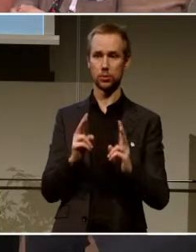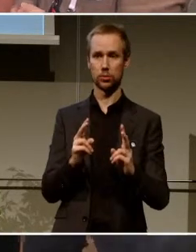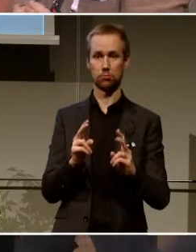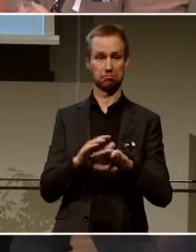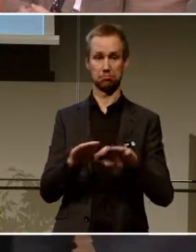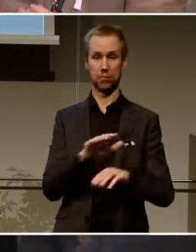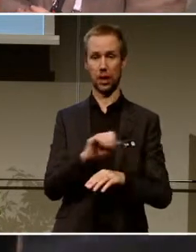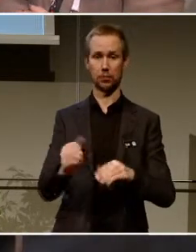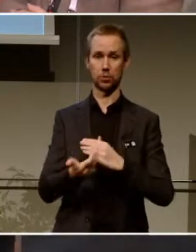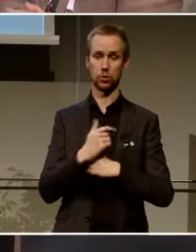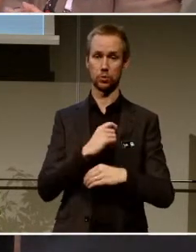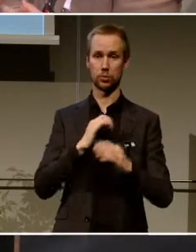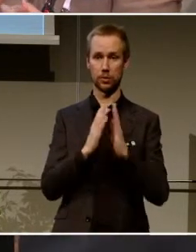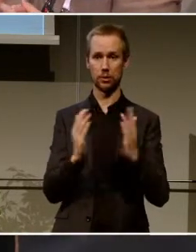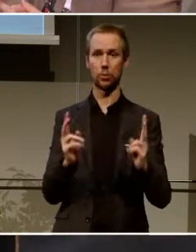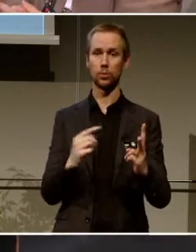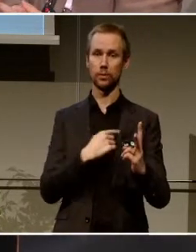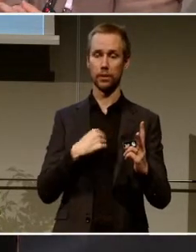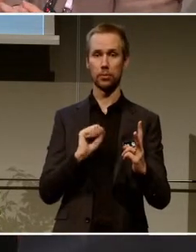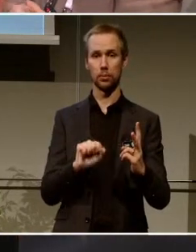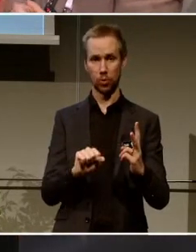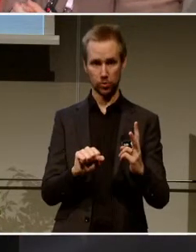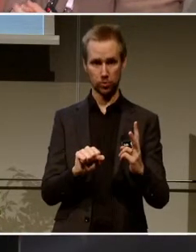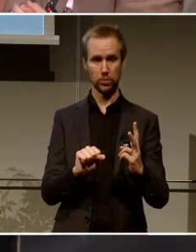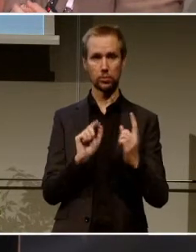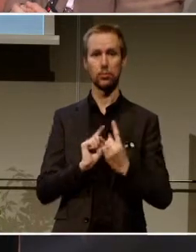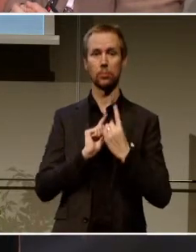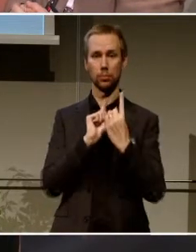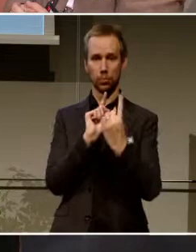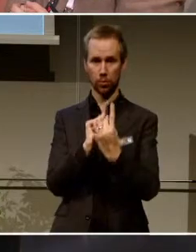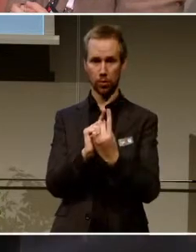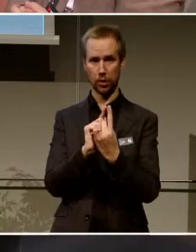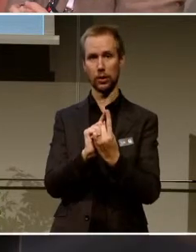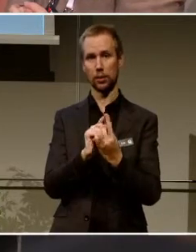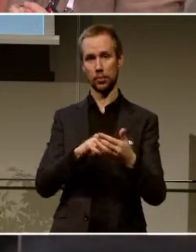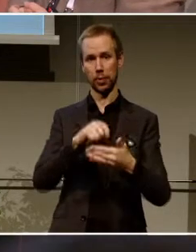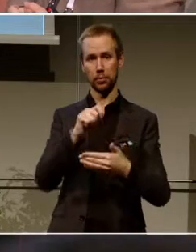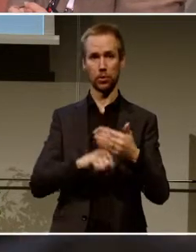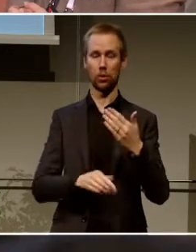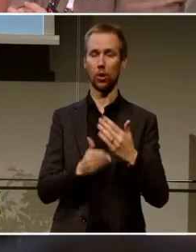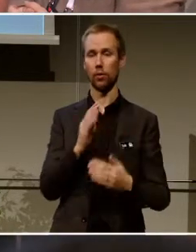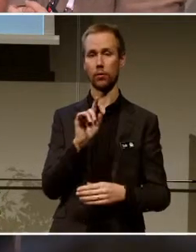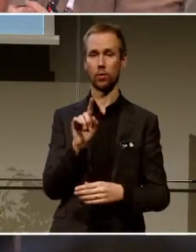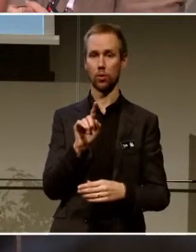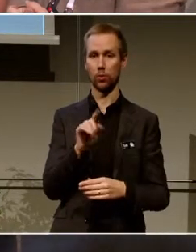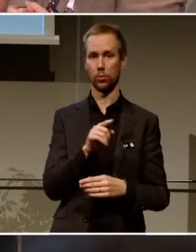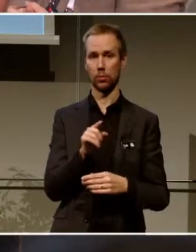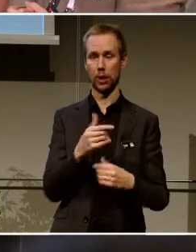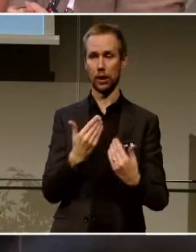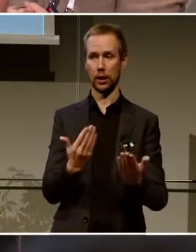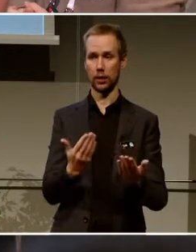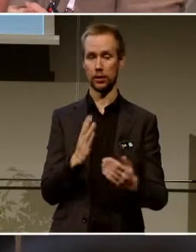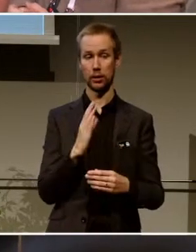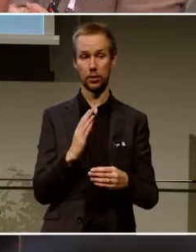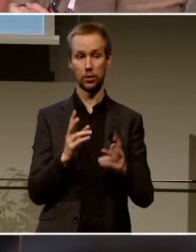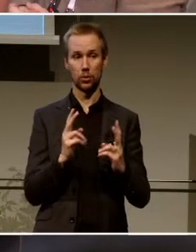biblioteken, och då måste vi ju också ut och vara där de är, så att säga. Jag tänkte fråga, och nu börjar du kanske också besvara den frågan.